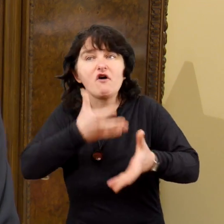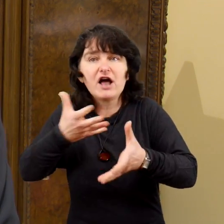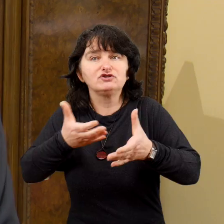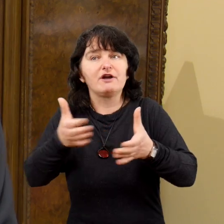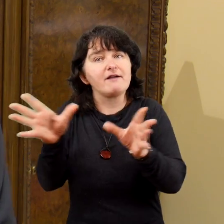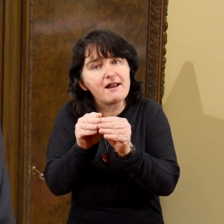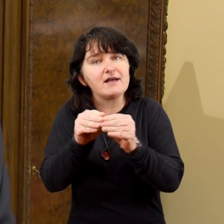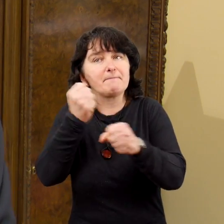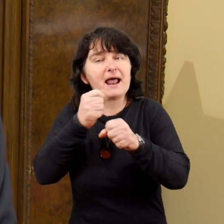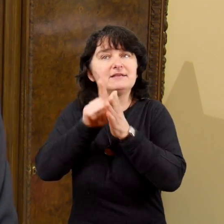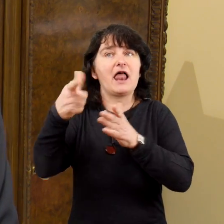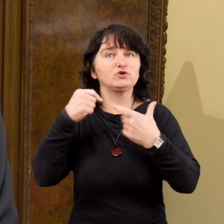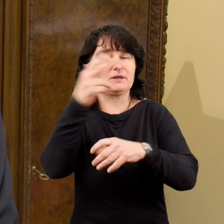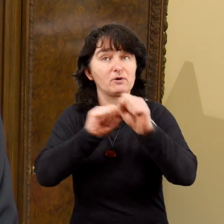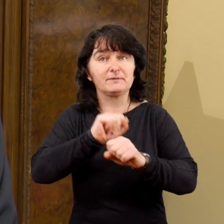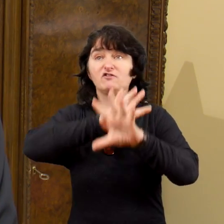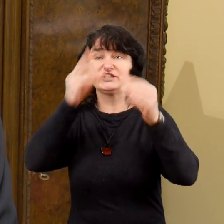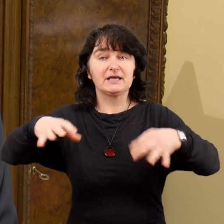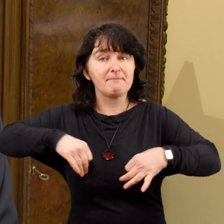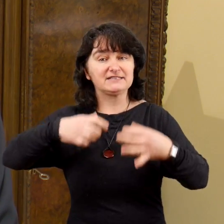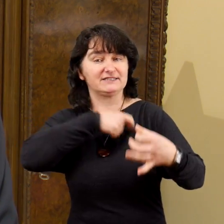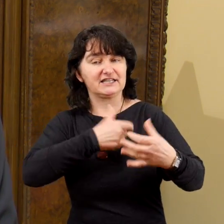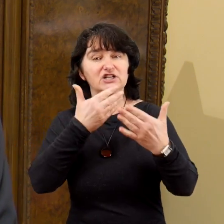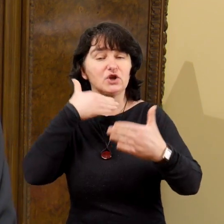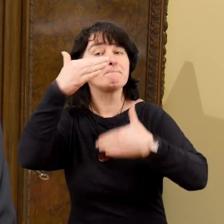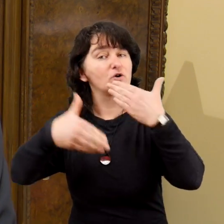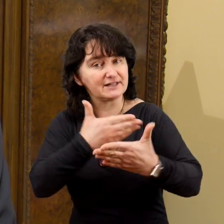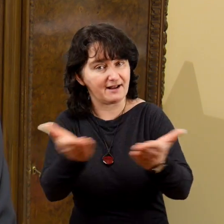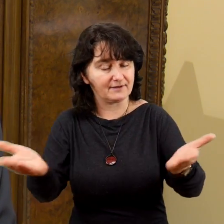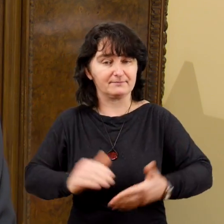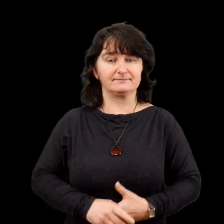trud Towarzyszenia Osobom Niepełnosprawnym. Wszystkich Państwa serdecznie pozdrawiam.